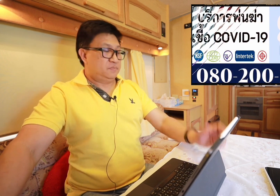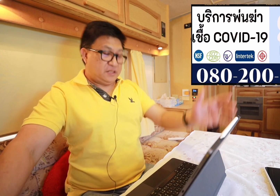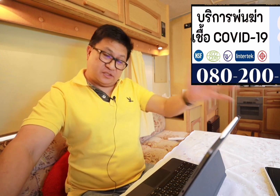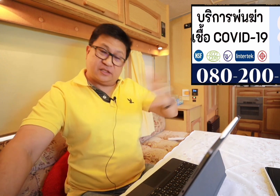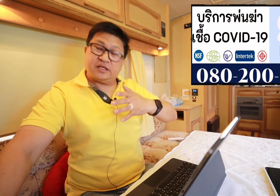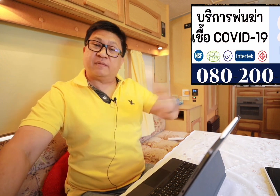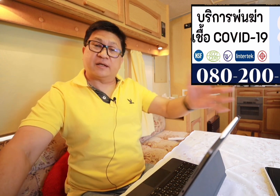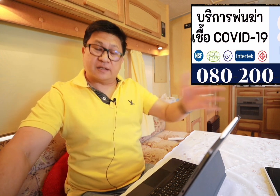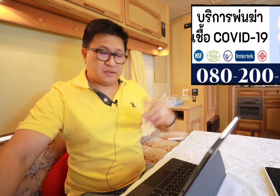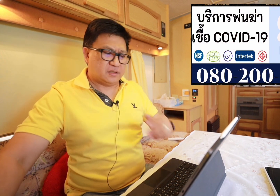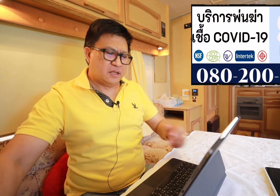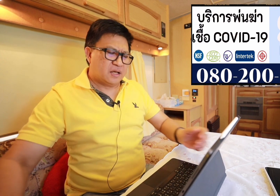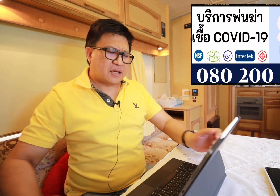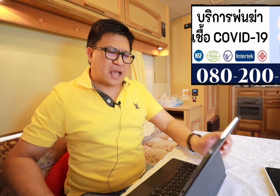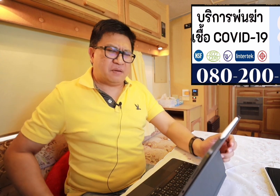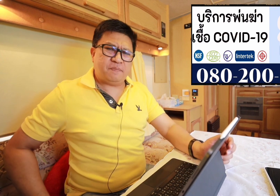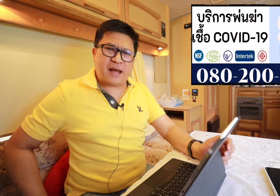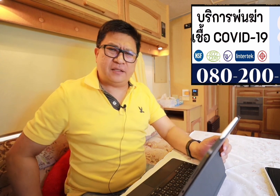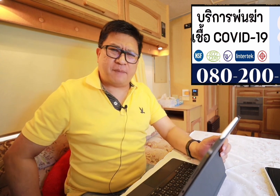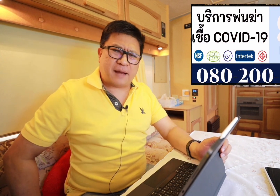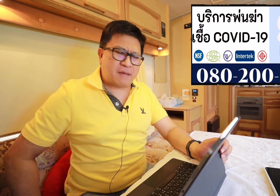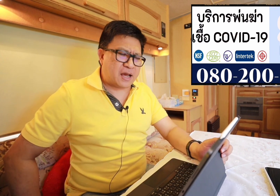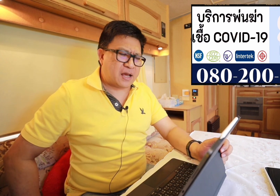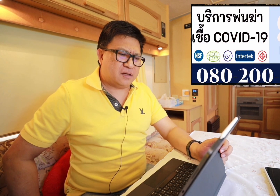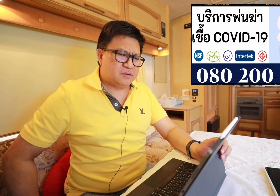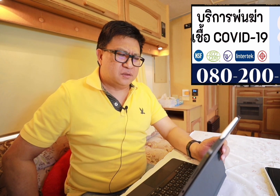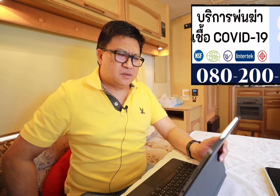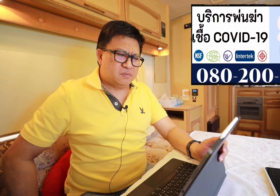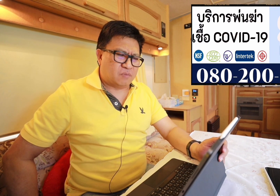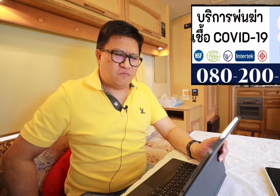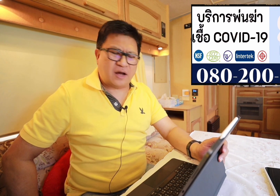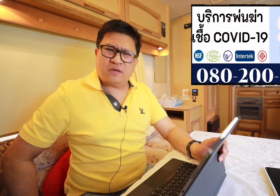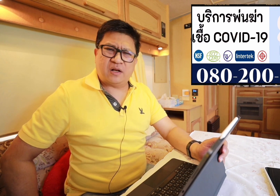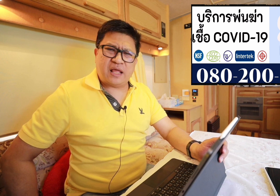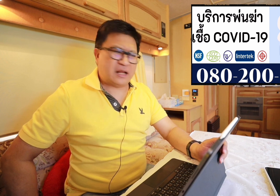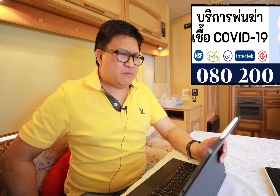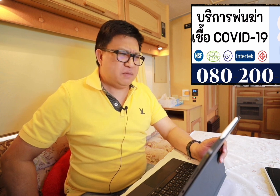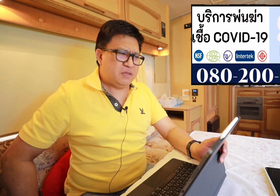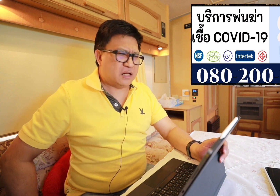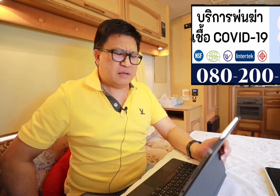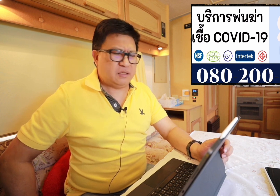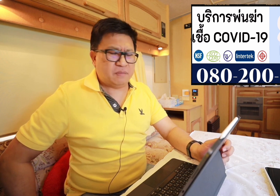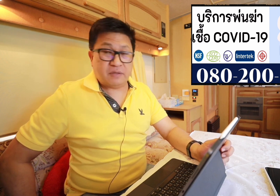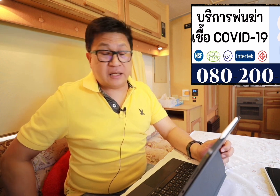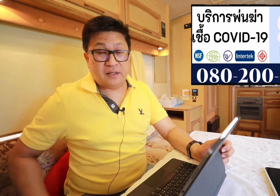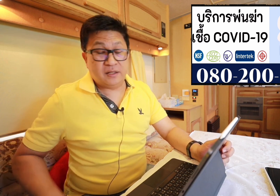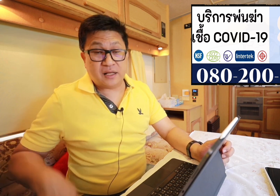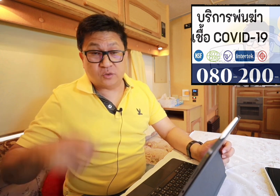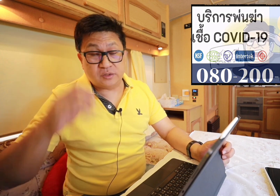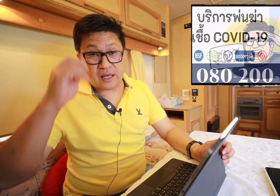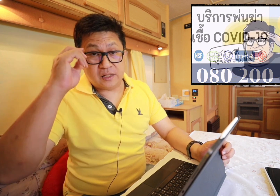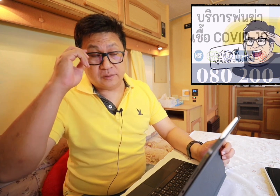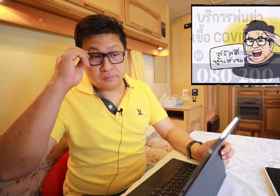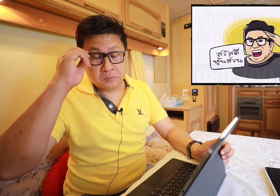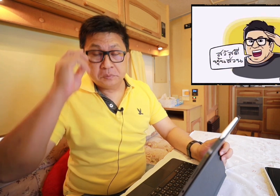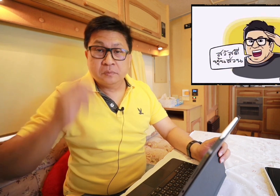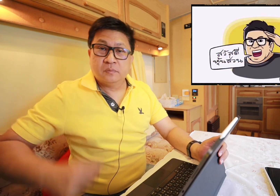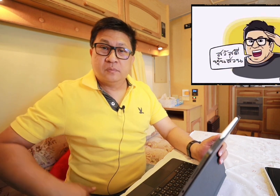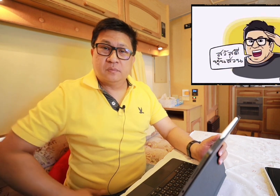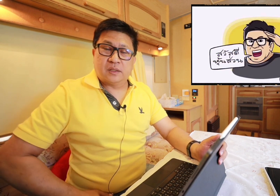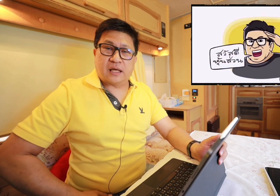นะครับนี่คือสิ่งที่กำลังเกิดขึ้นการอภิปรายที่ผ่านมาผมฟังในวันแรกแล้วไม่มีอะไรที่เป็นประเด็นที่น่าสนใจ